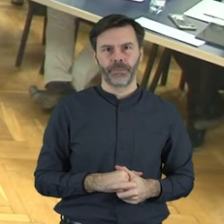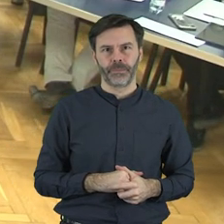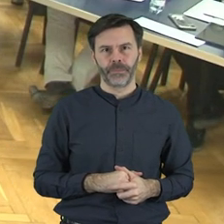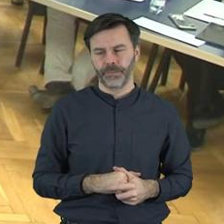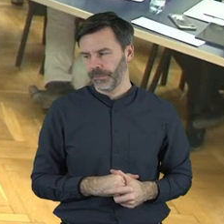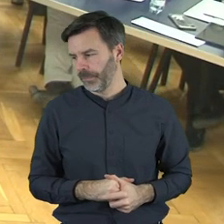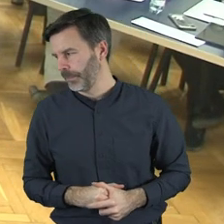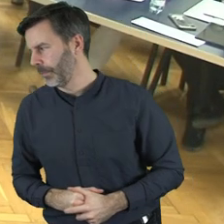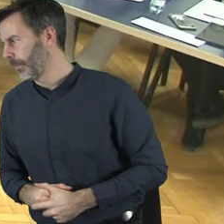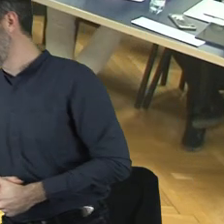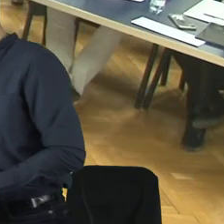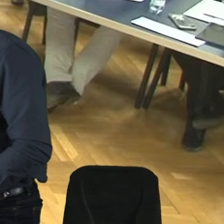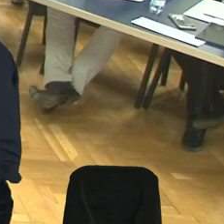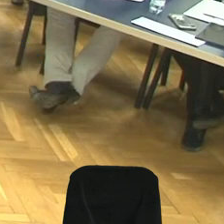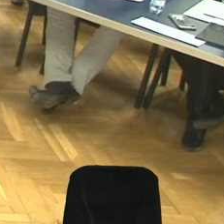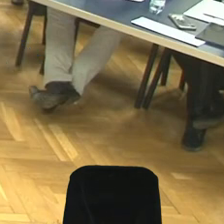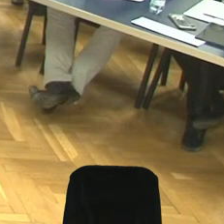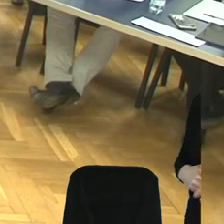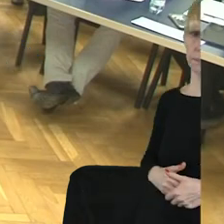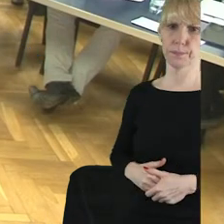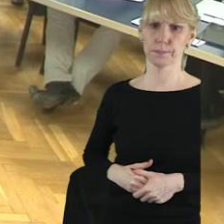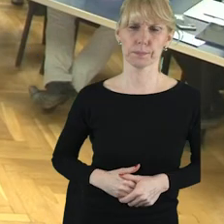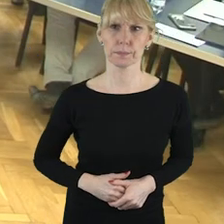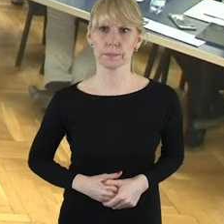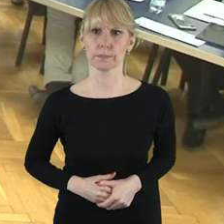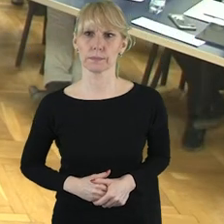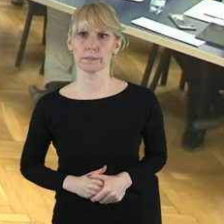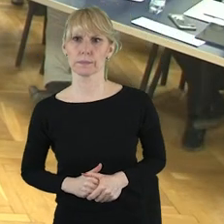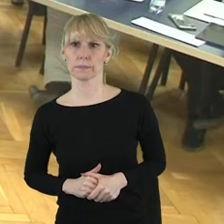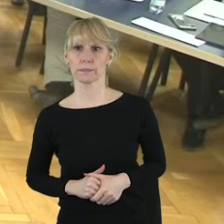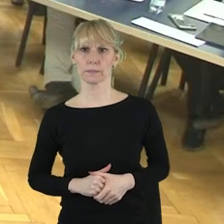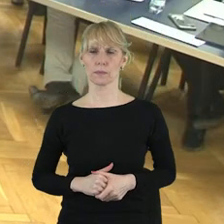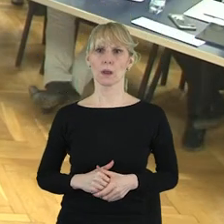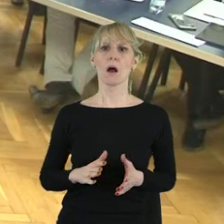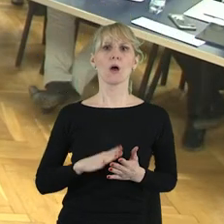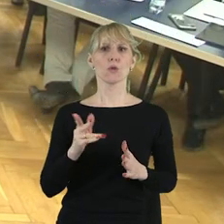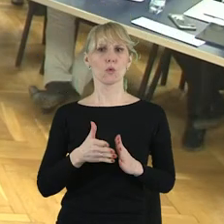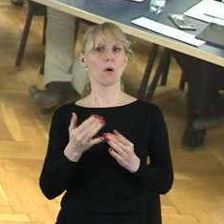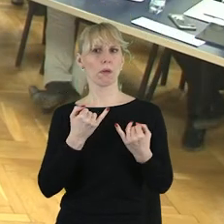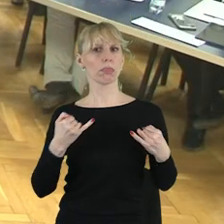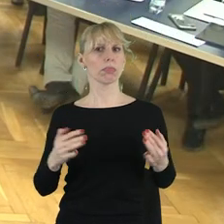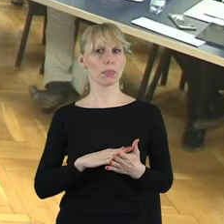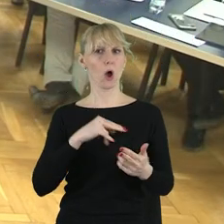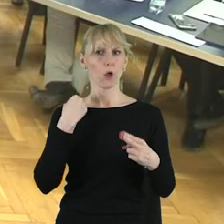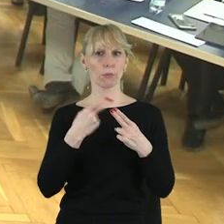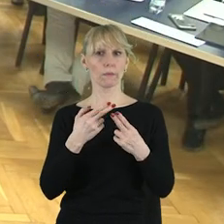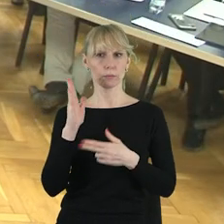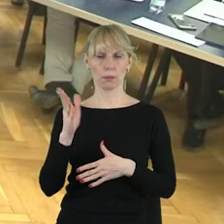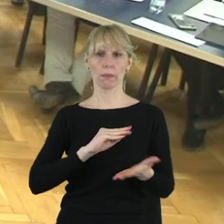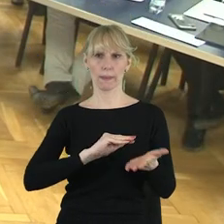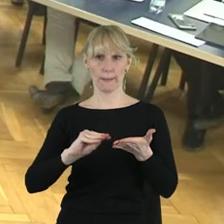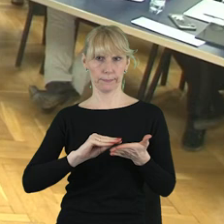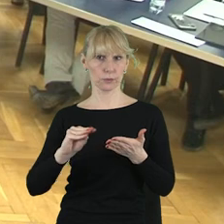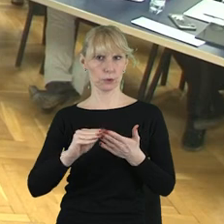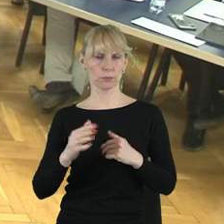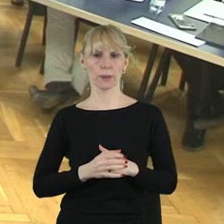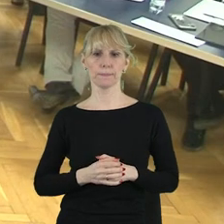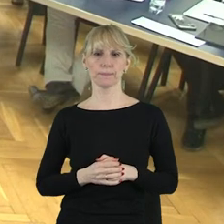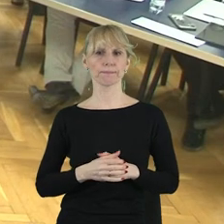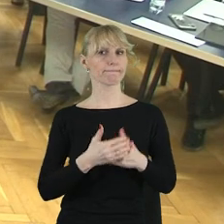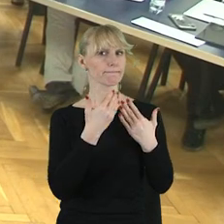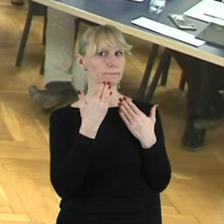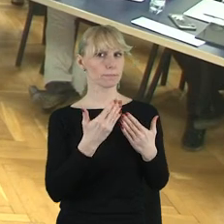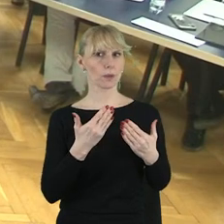odniesiemy się na piśmie w odpowiedzi. Bardzo proszę. Dziękuję bardzo, panie marszałku. Proszę bardzo, pani dyrektor Magdalena